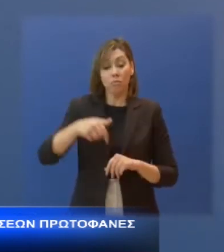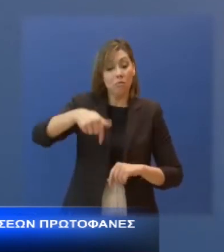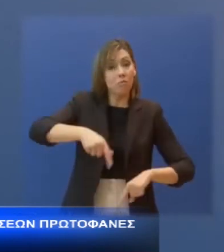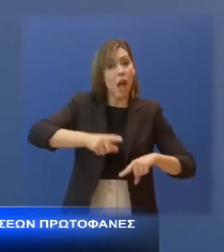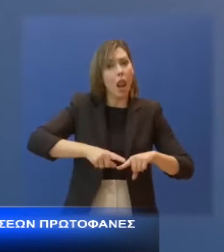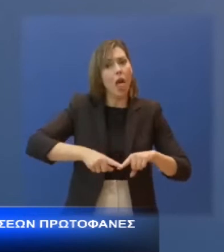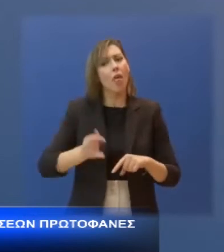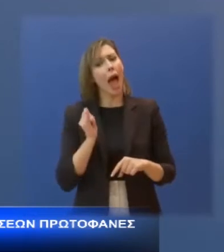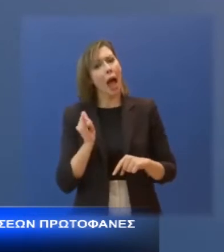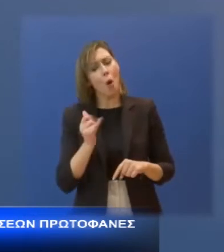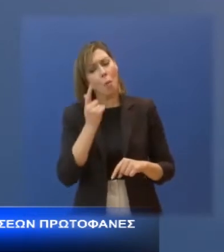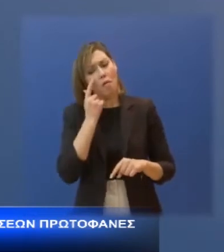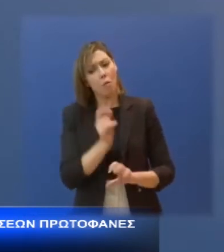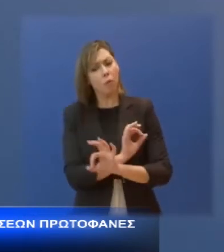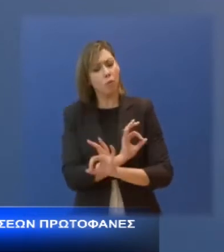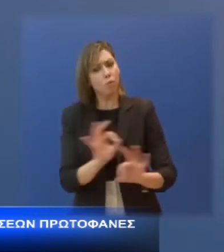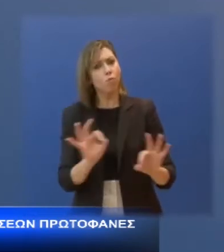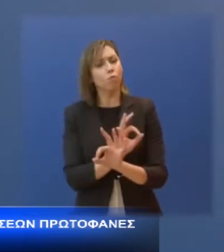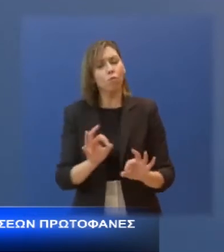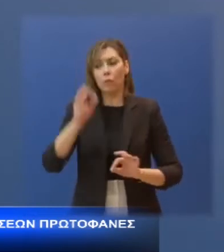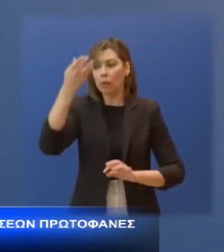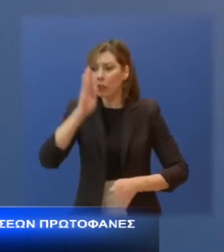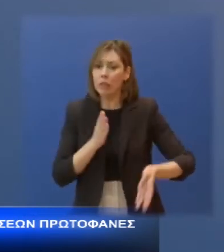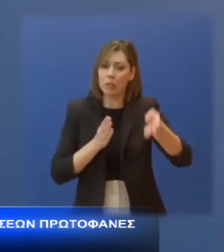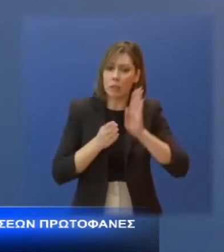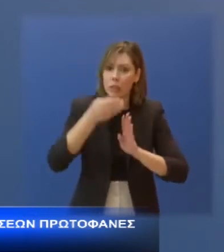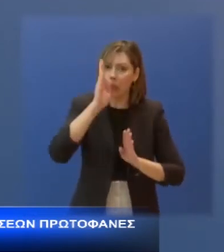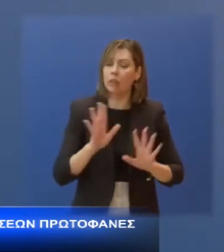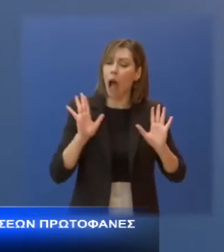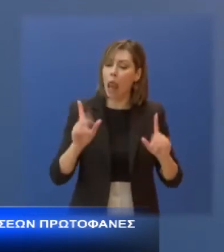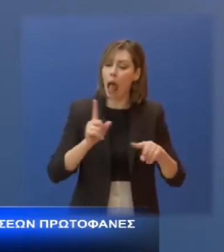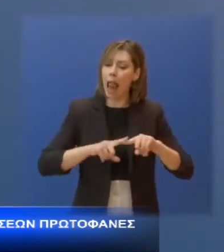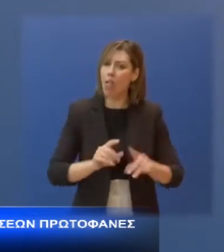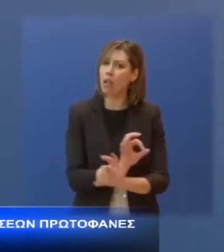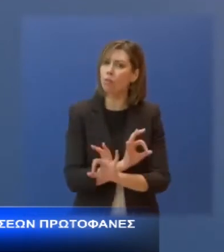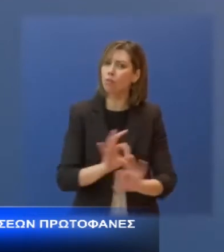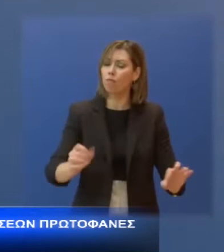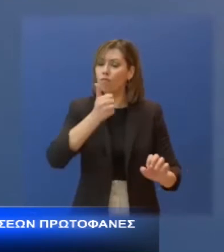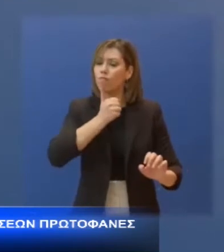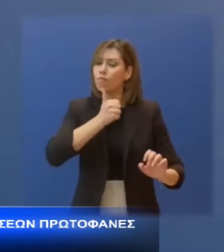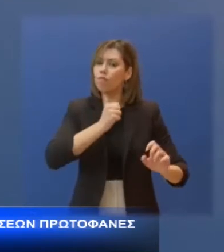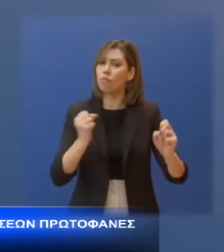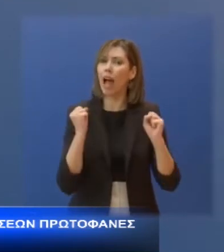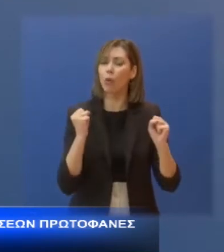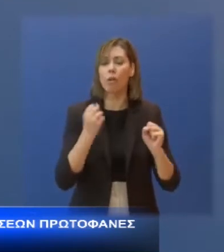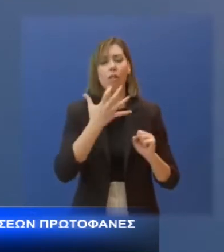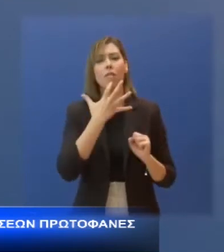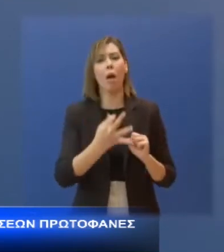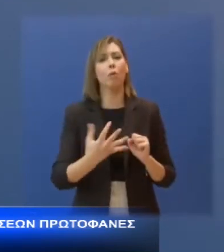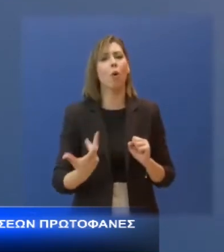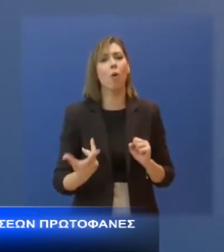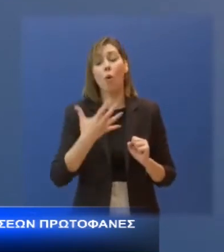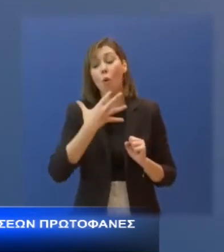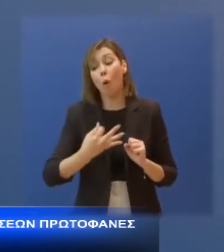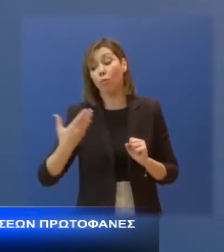και αντέχει, παρά το μέγεθος και την ένταση των κρίσεων, οφείλεται καταρχήν στο ότι η οικονομική μας πολιτική, η πολιτική που εφαρμόσαμε τα 2,5 προηγούμενα